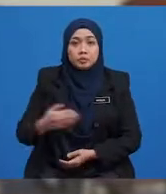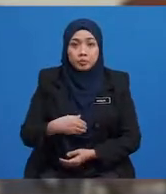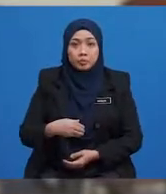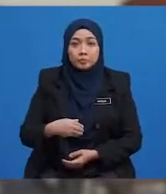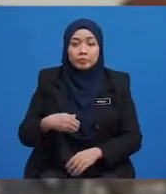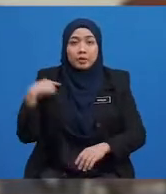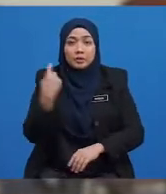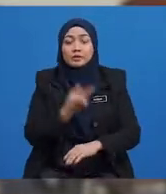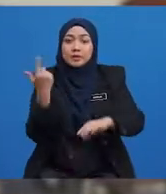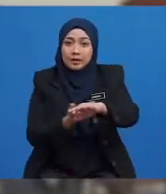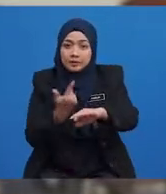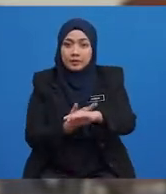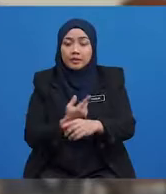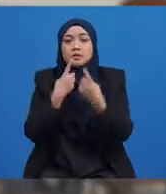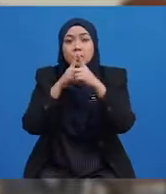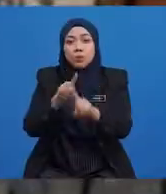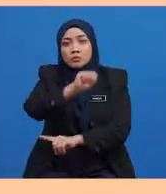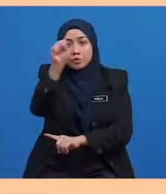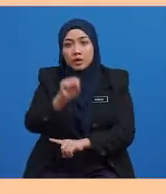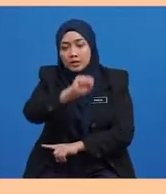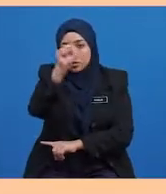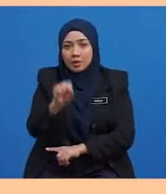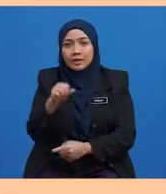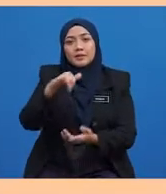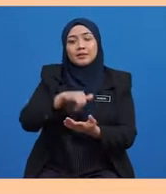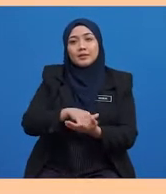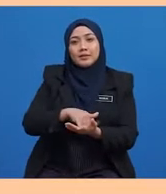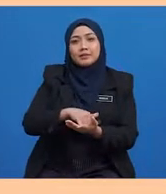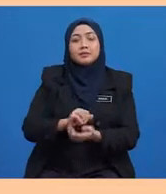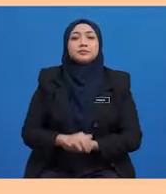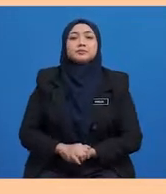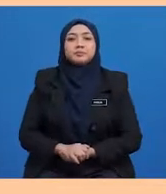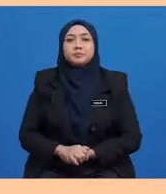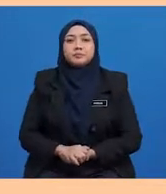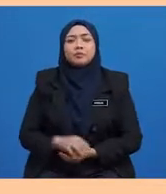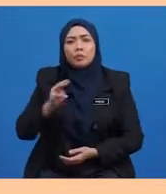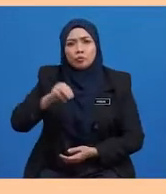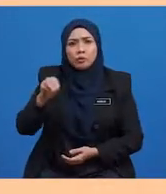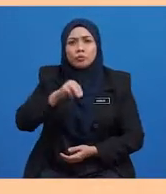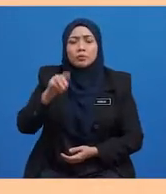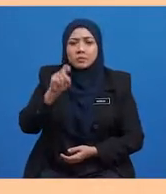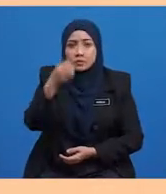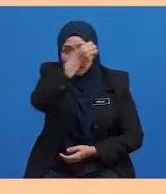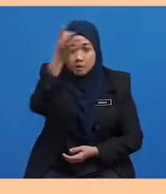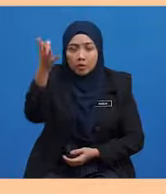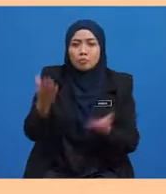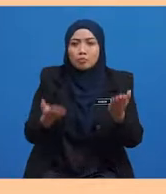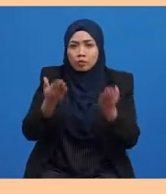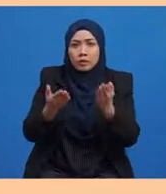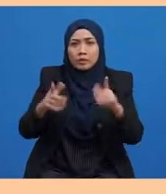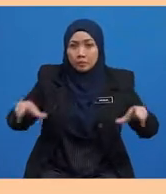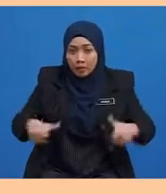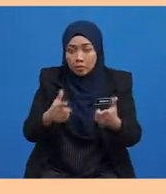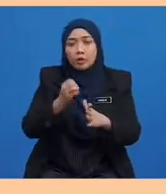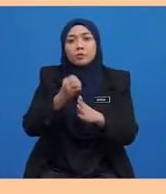menjawab soalan-soalan berikut. Murid-murid harus menyatakan mungkin berlaku atau